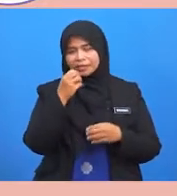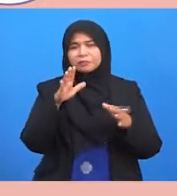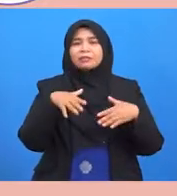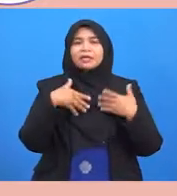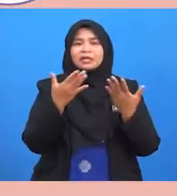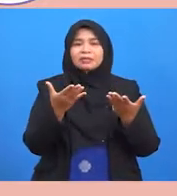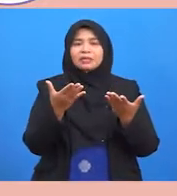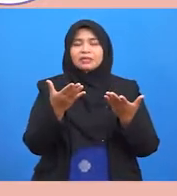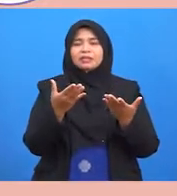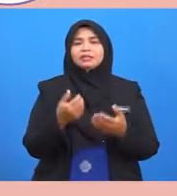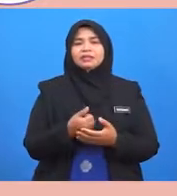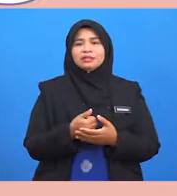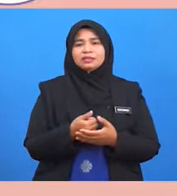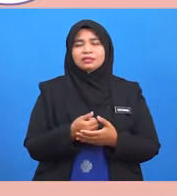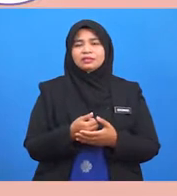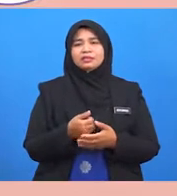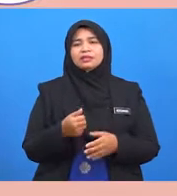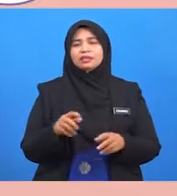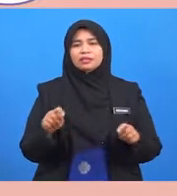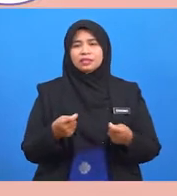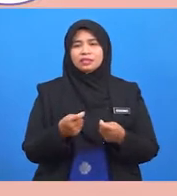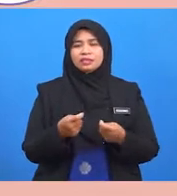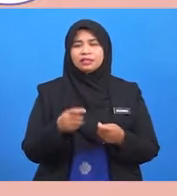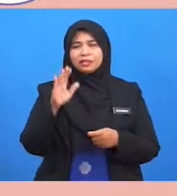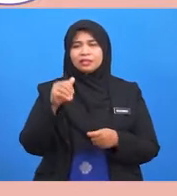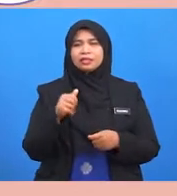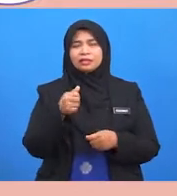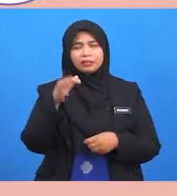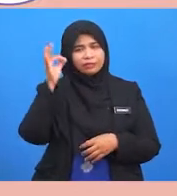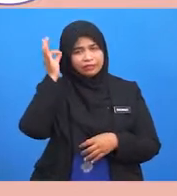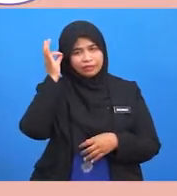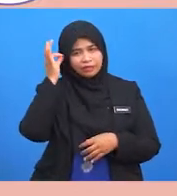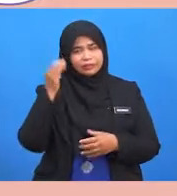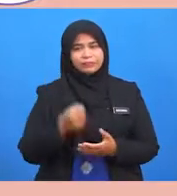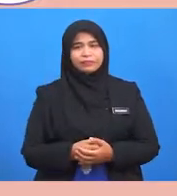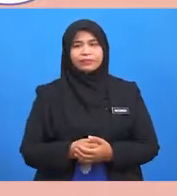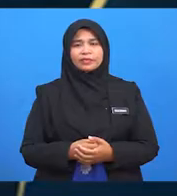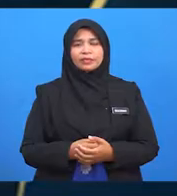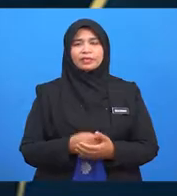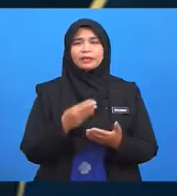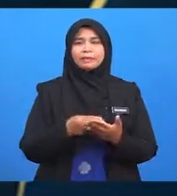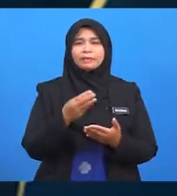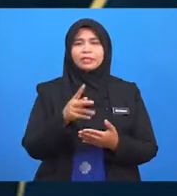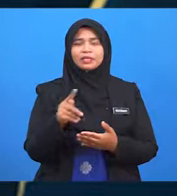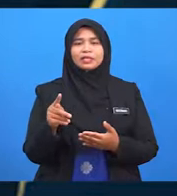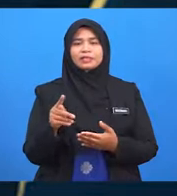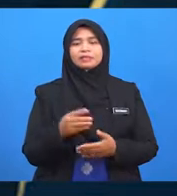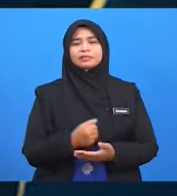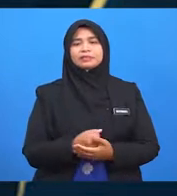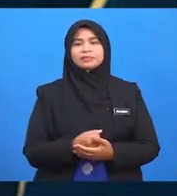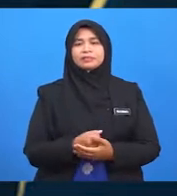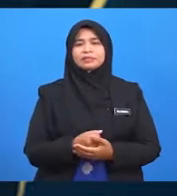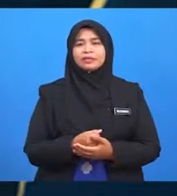bagaimana respon atau tindak balas yang kamu fikirkan? Berikan